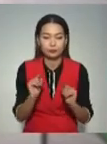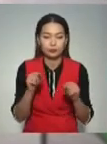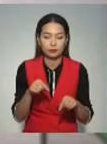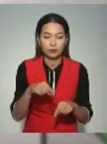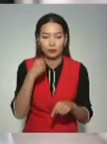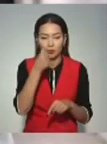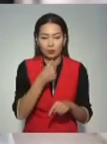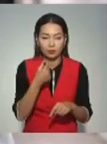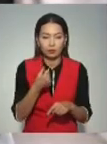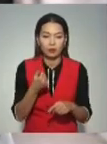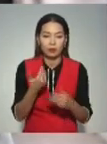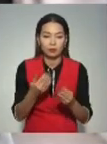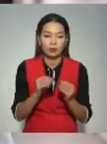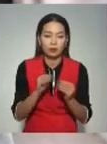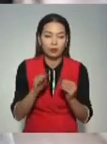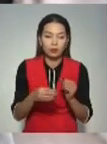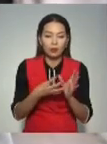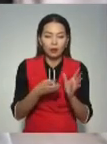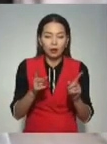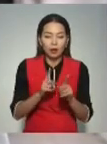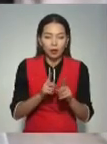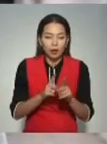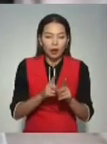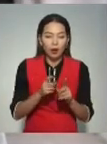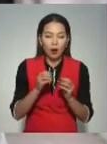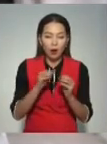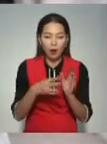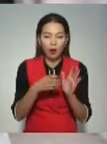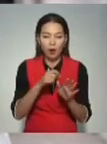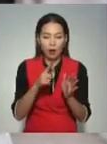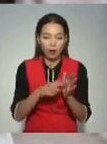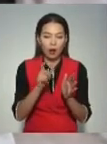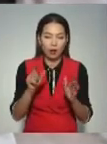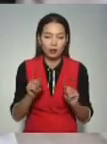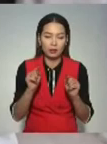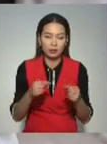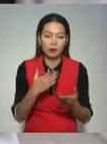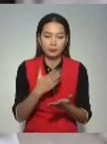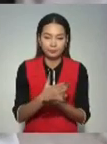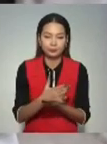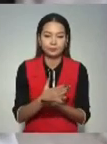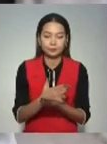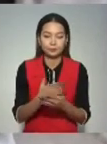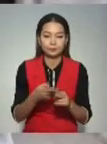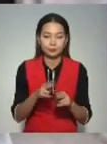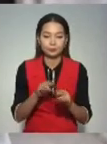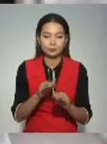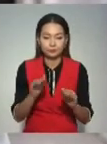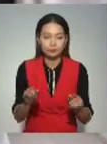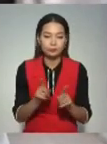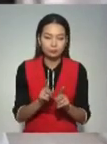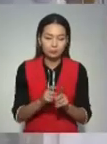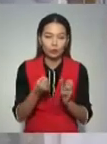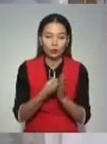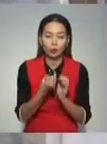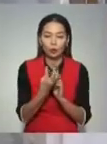биылғы жылда 10917 адамның саны тіркелді, соның 3146-сы балалар 14 жасқа